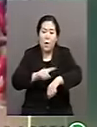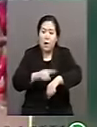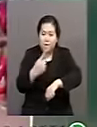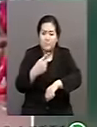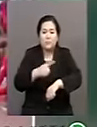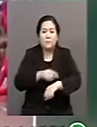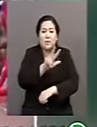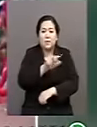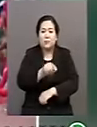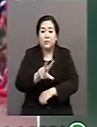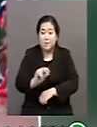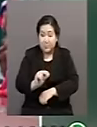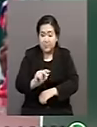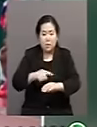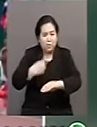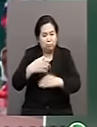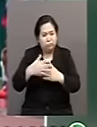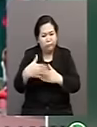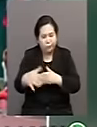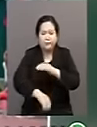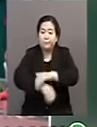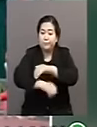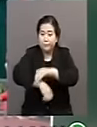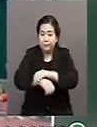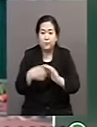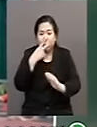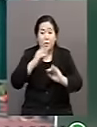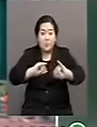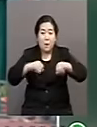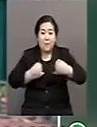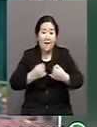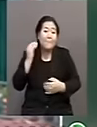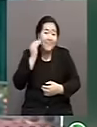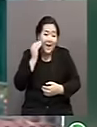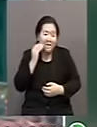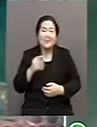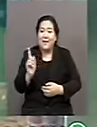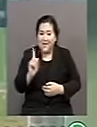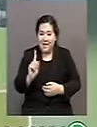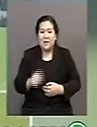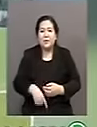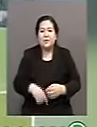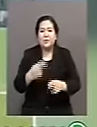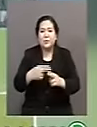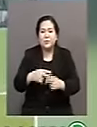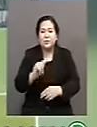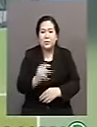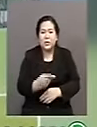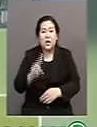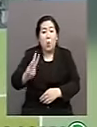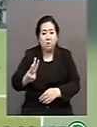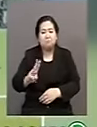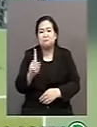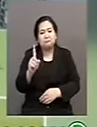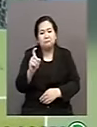15:30นาทีเป็นต้นไปไปเริ่มความพร้อมของฝั่งเจ้าบ้านกันก่อนนะครับวันนี้จะหมดสิทธิ์ใช้งานธีรวัตหลำเมฆ